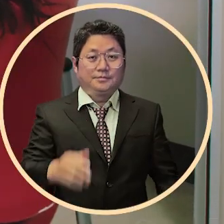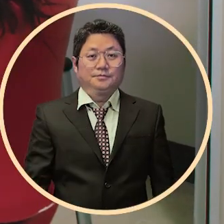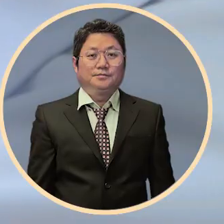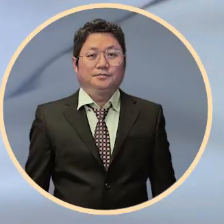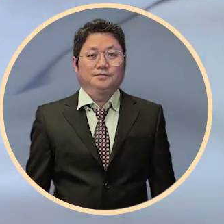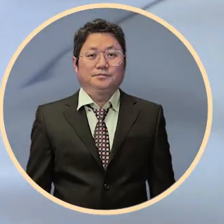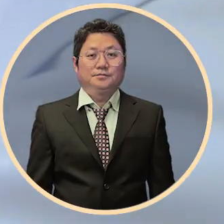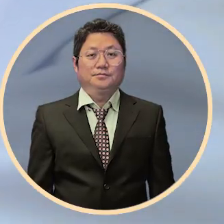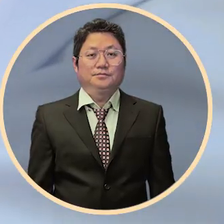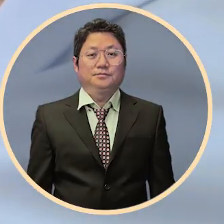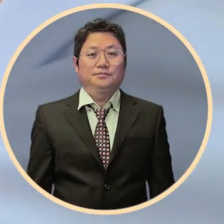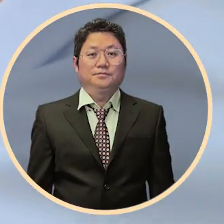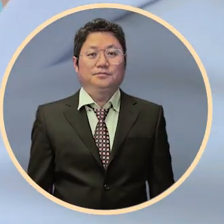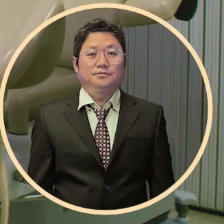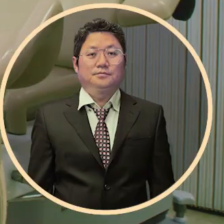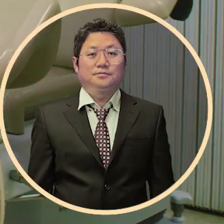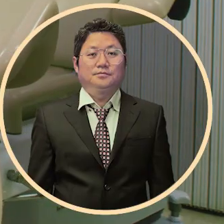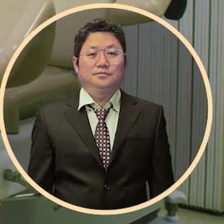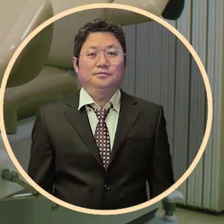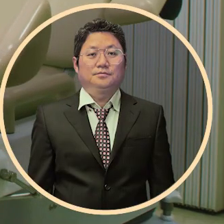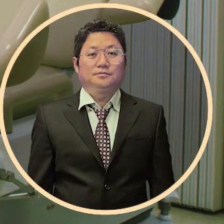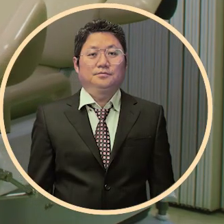여성재활과,